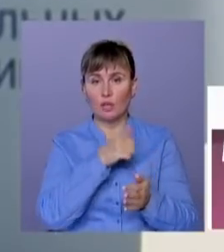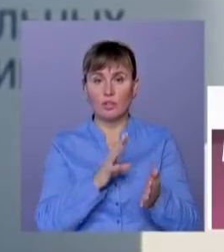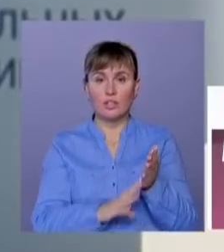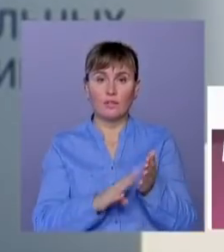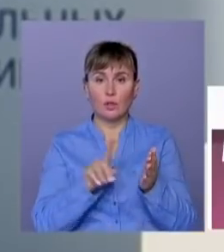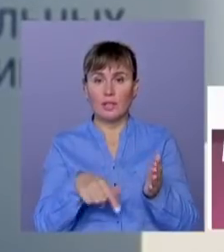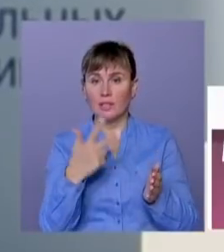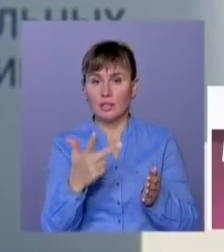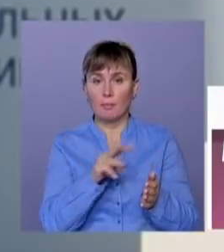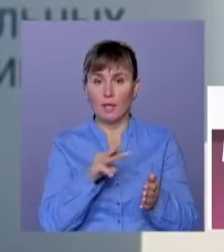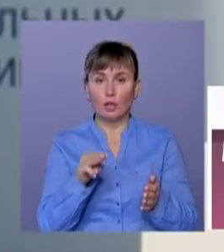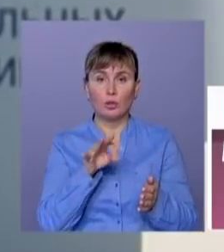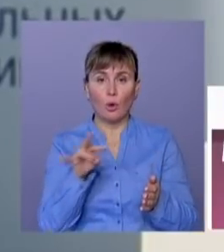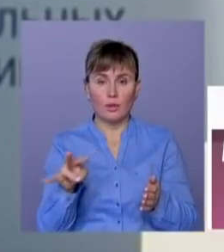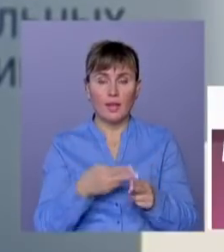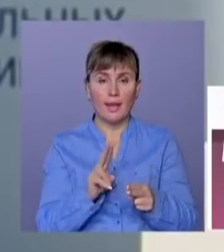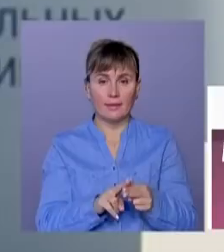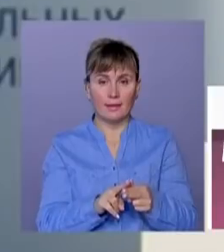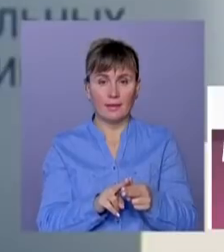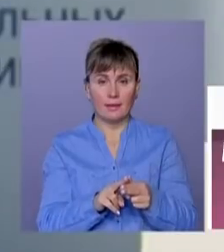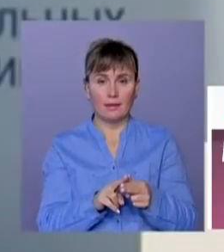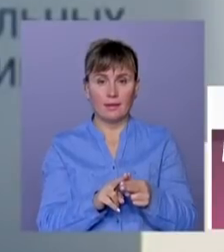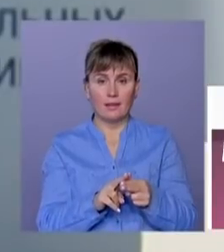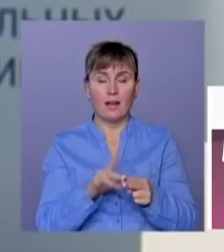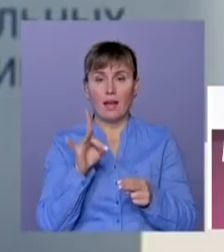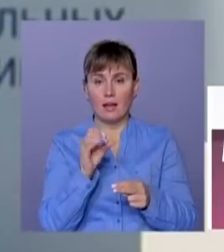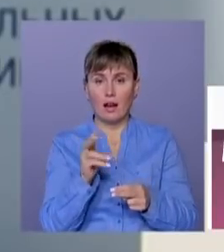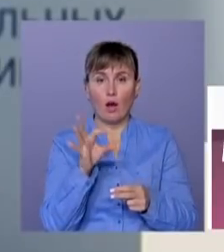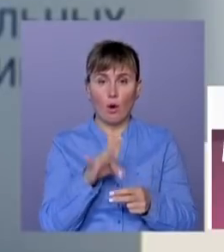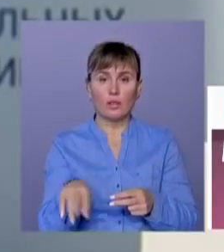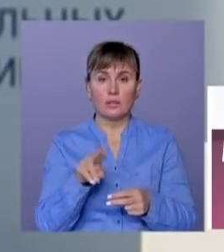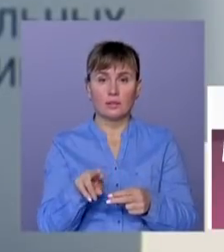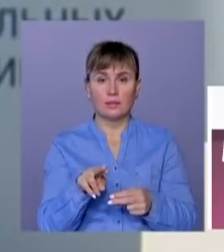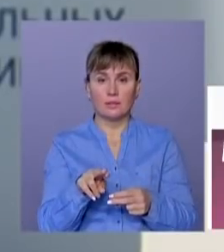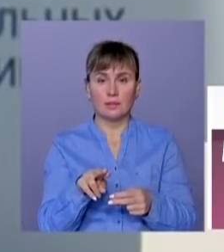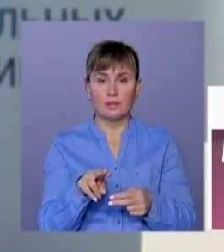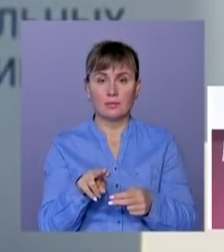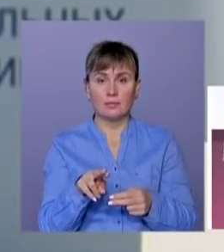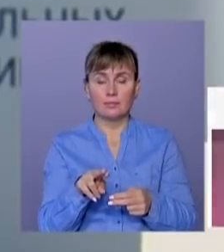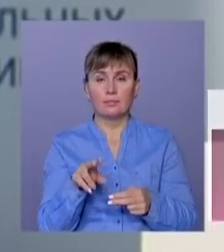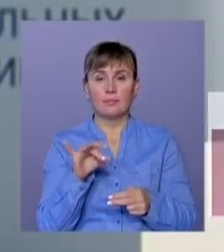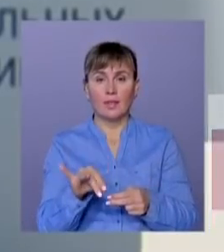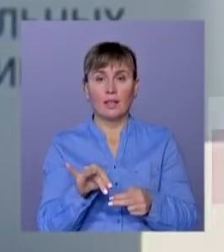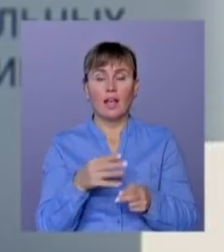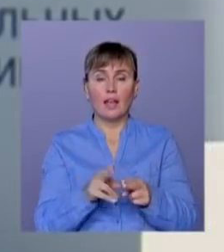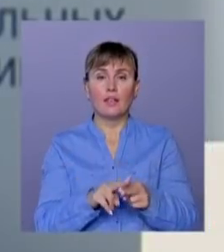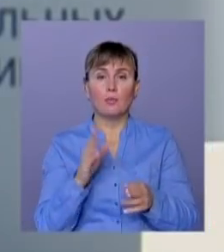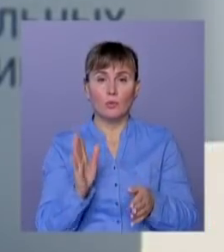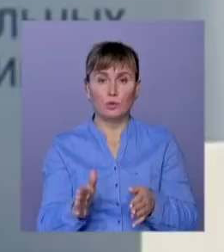90,3 миллиона тонн. Это рекорд, которого не было. Практически это будет